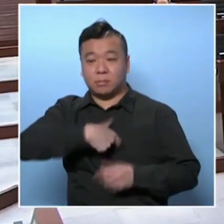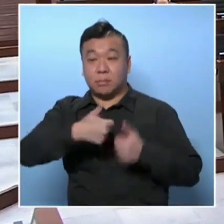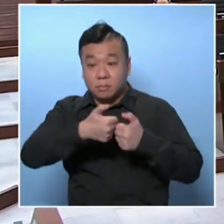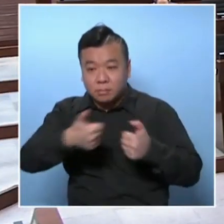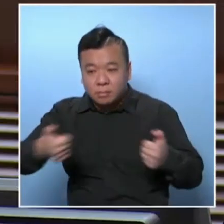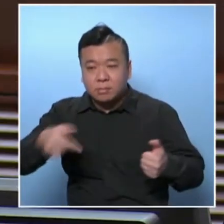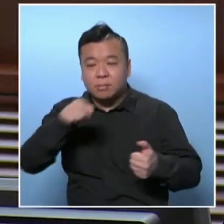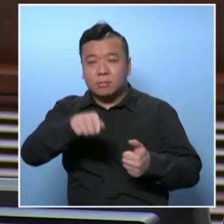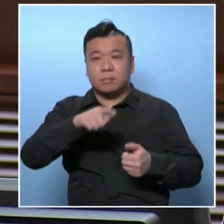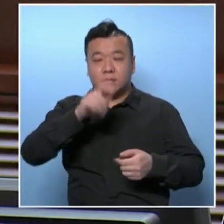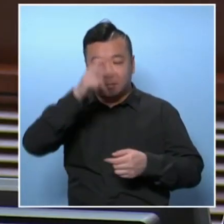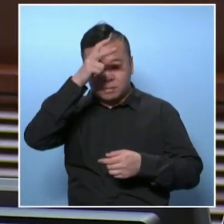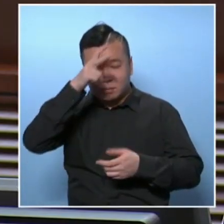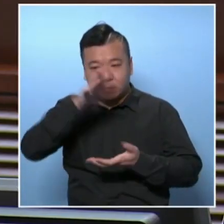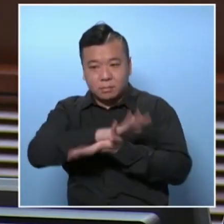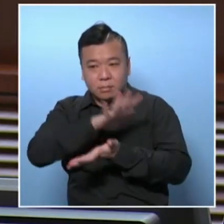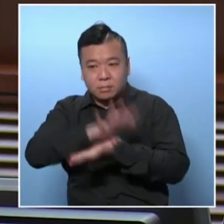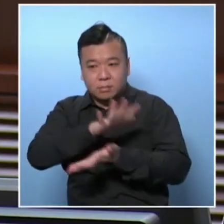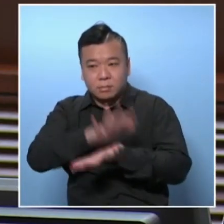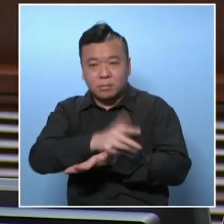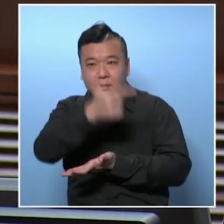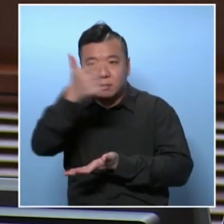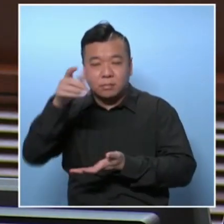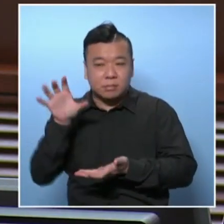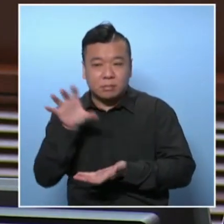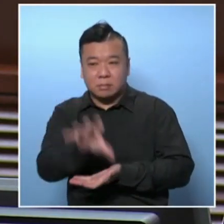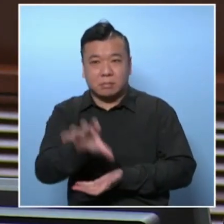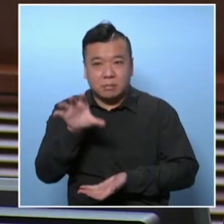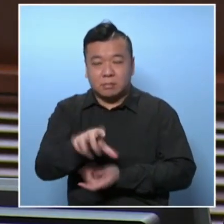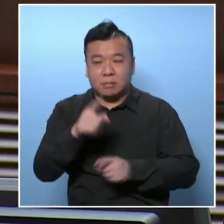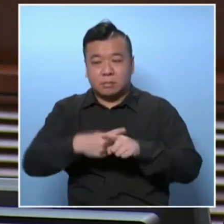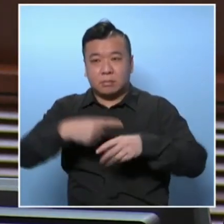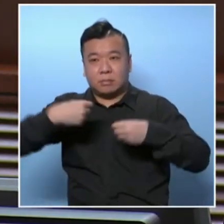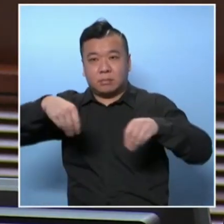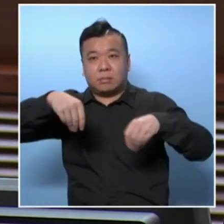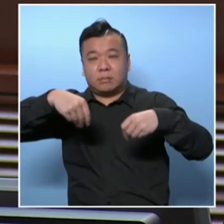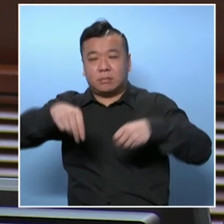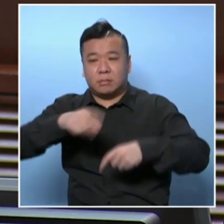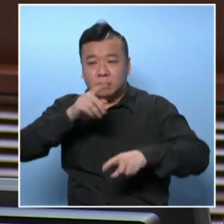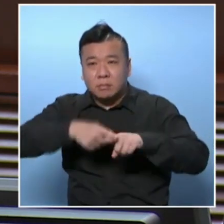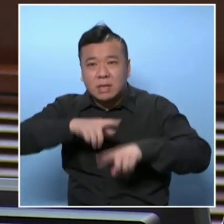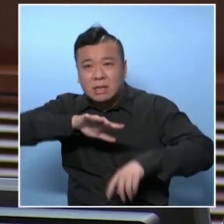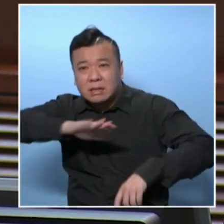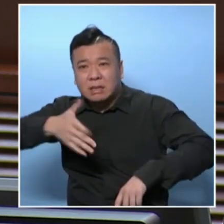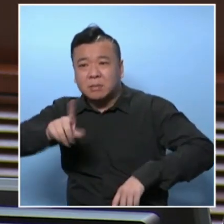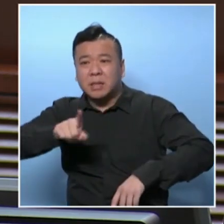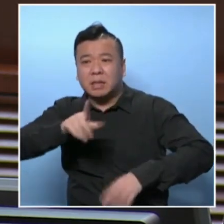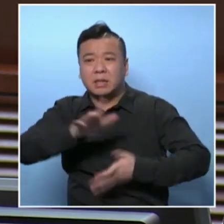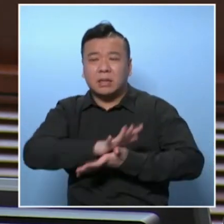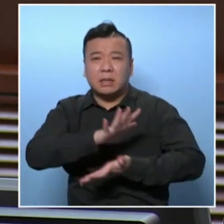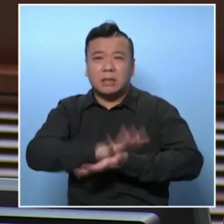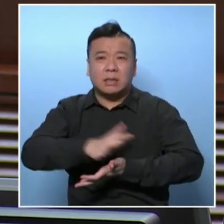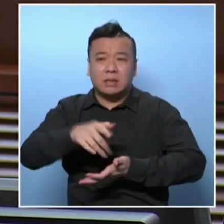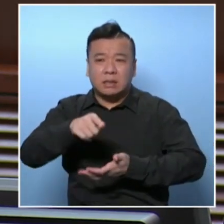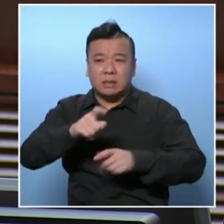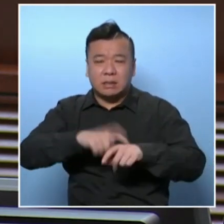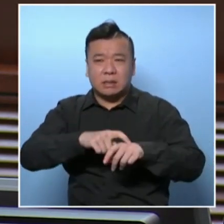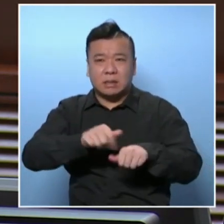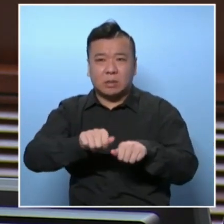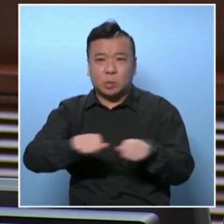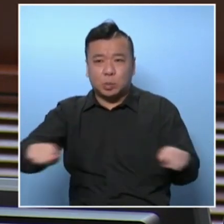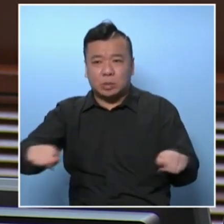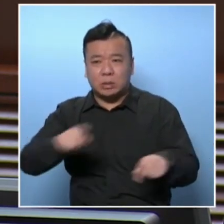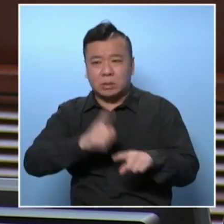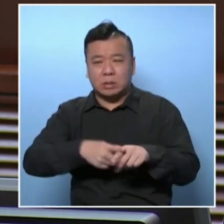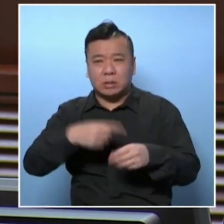席，其實每年政府都投放了大量的資源在教育工作上面，但是過去這段很長的時間，